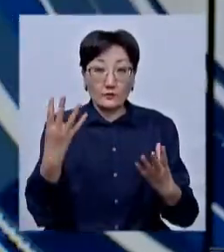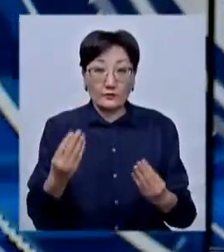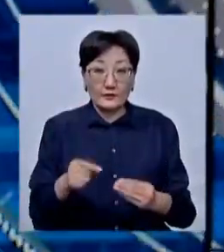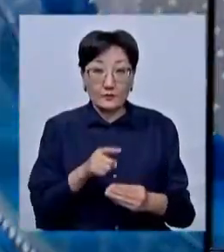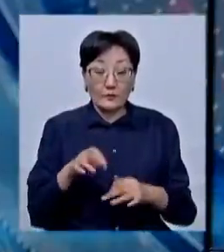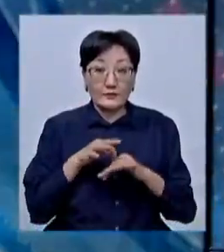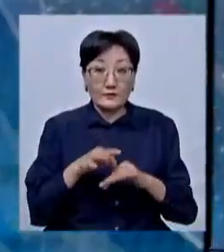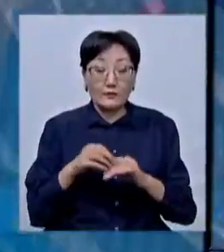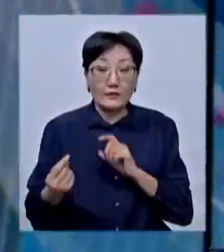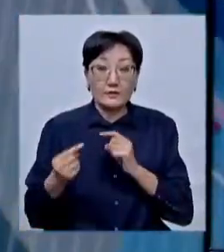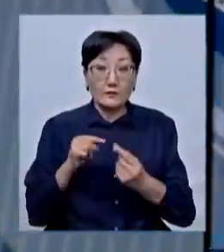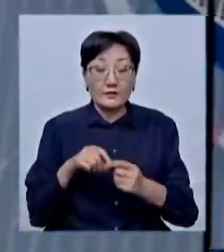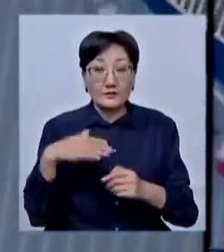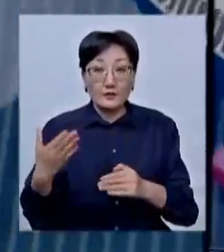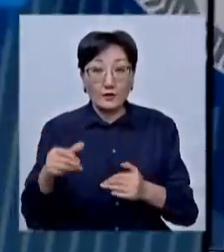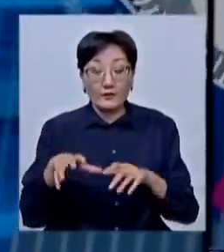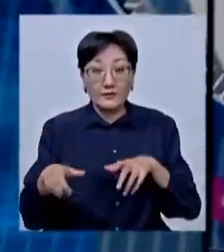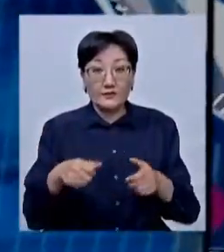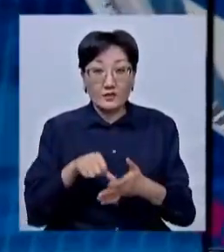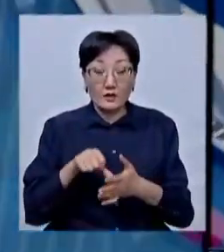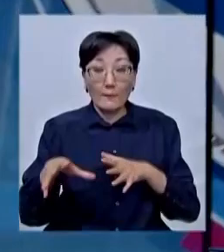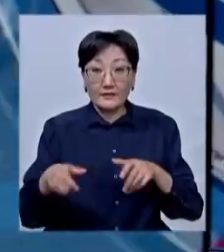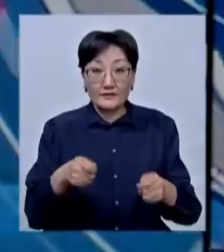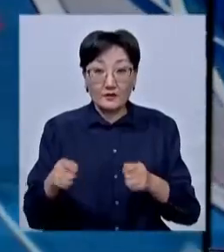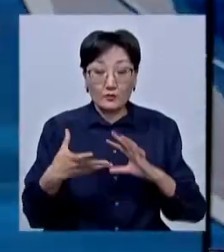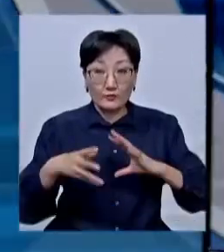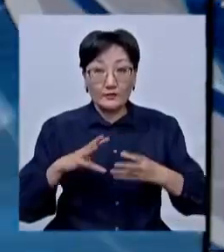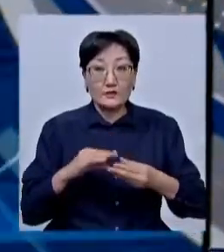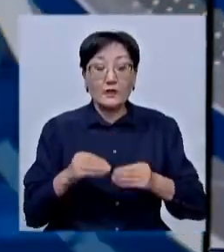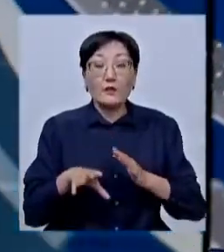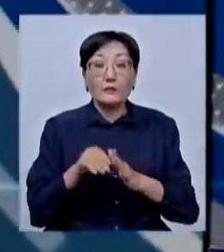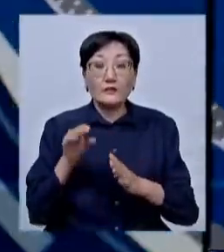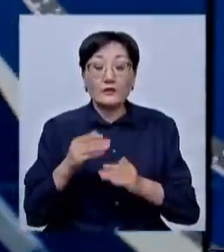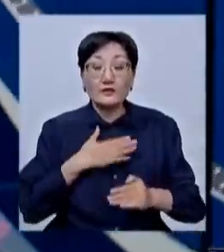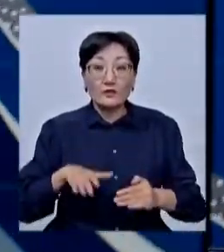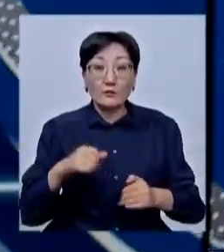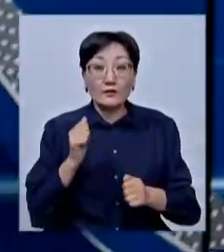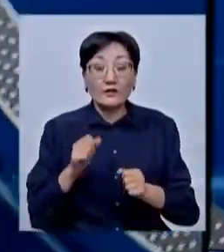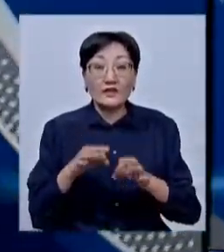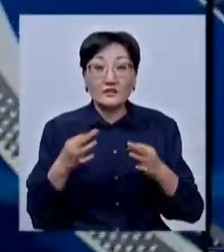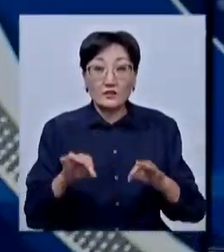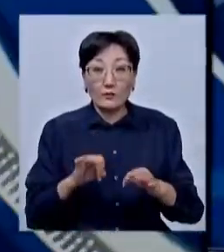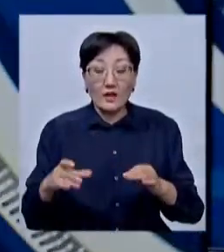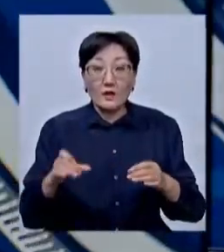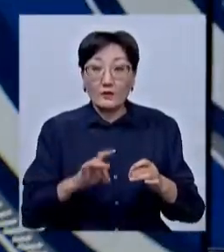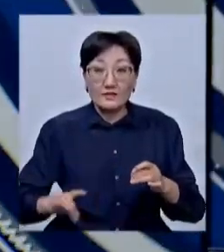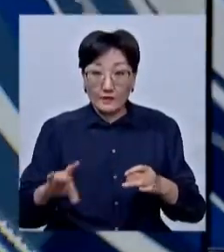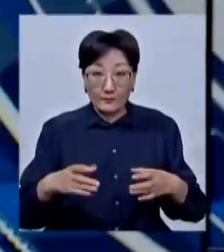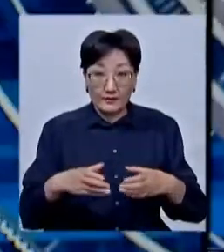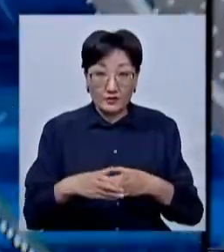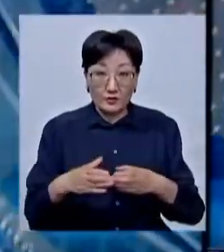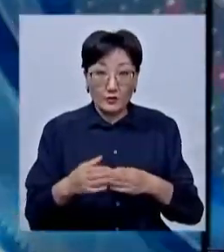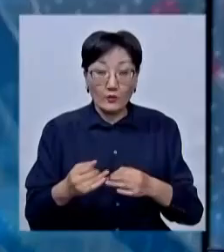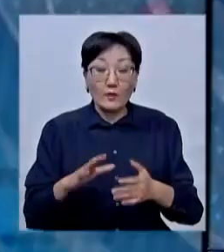подряд проходят протесты сторонников кандидатов в президенты. Результатами выборов недовольны как демократы, так и республиканцы.